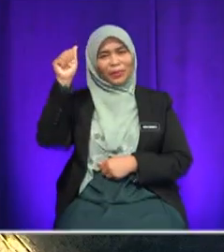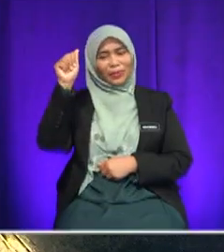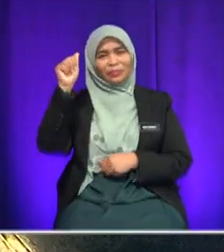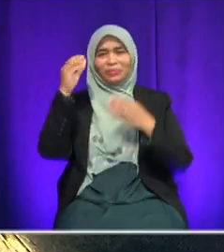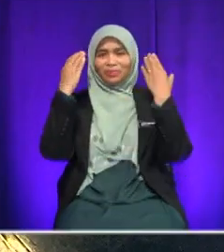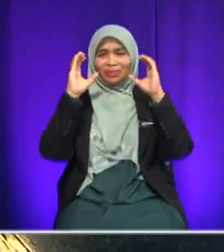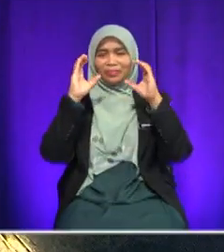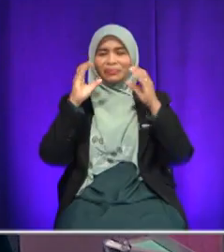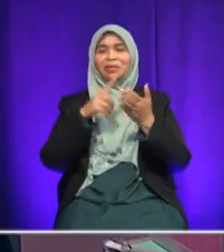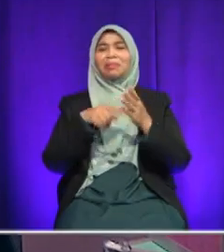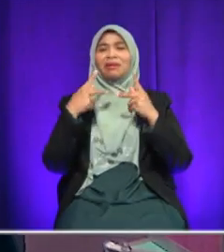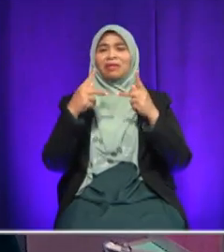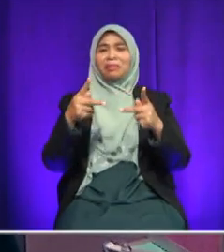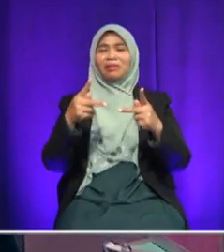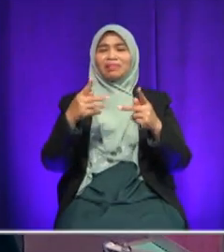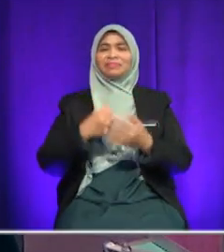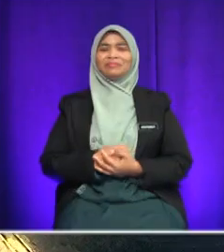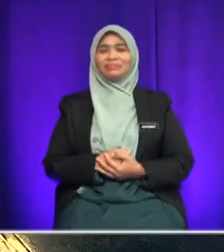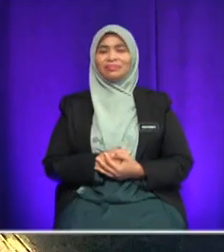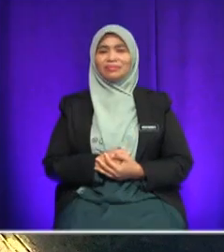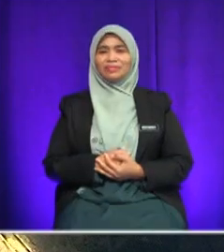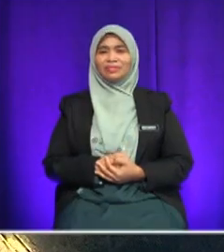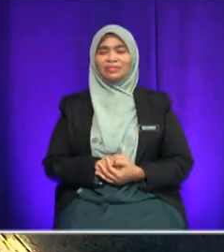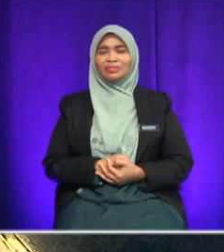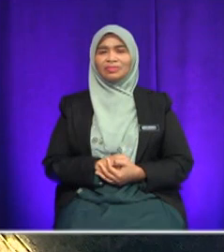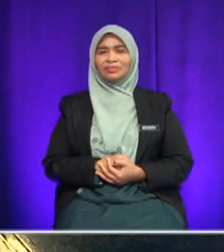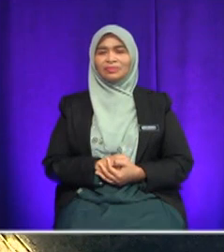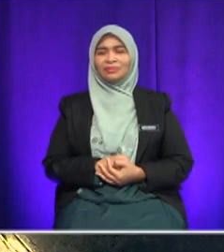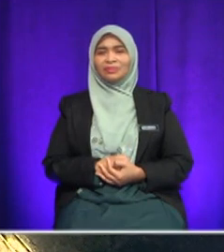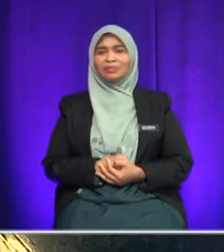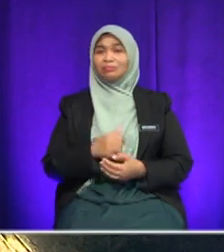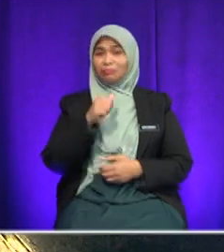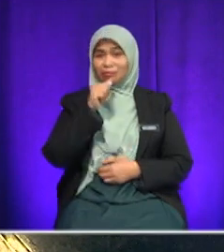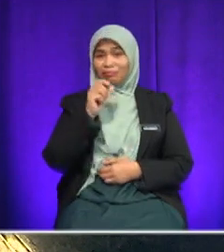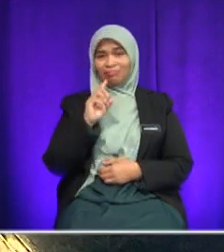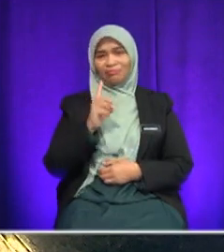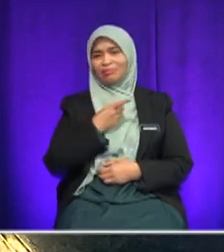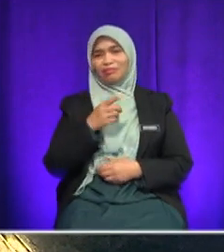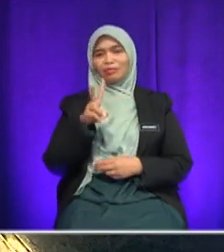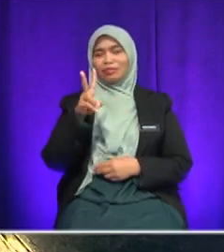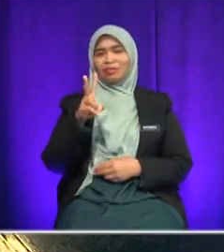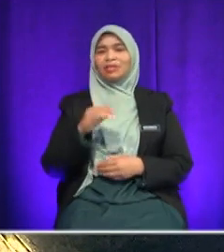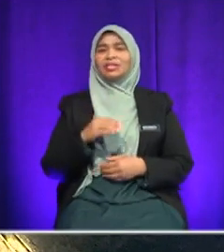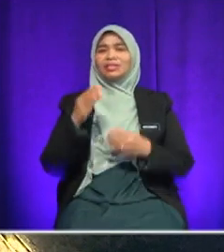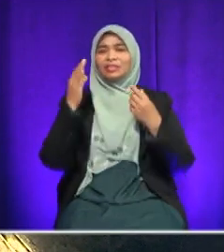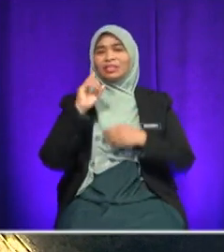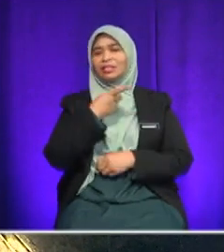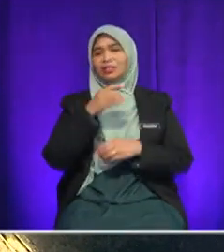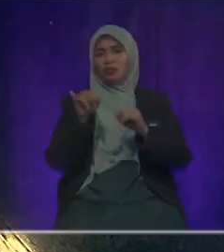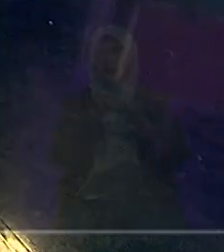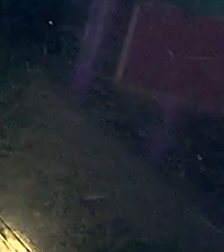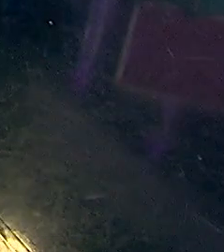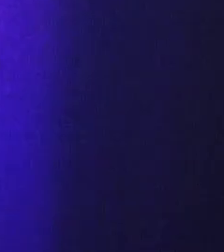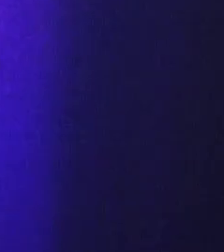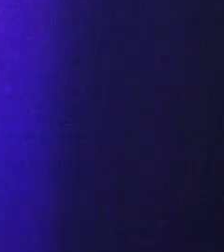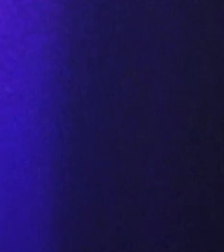apa khabar hari ini, Cikgu? Alhamdulillah, sihat. Ya. Yeah. Baiklah, Cikgu. Sebenarnya kan bukan kita berdua saja hari ini. Kita juga ada juru bahasa kita,